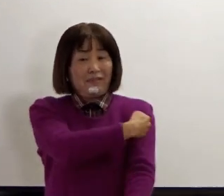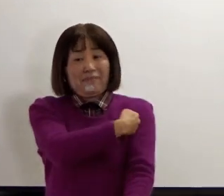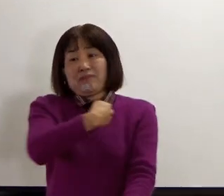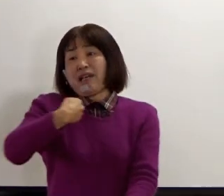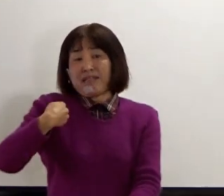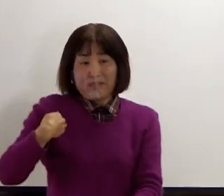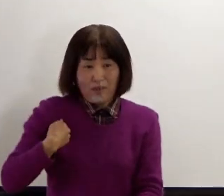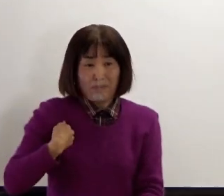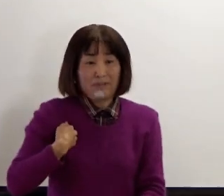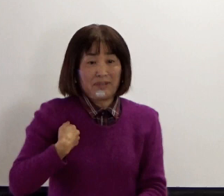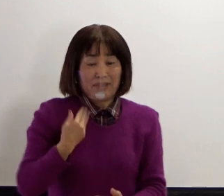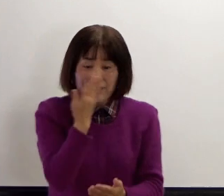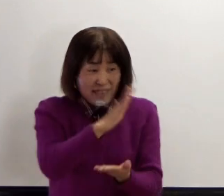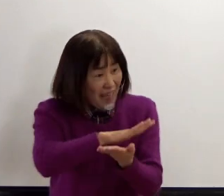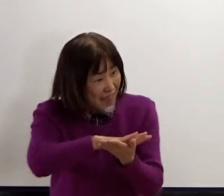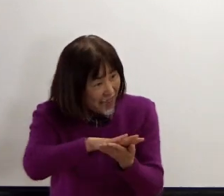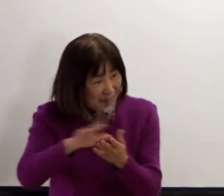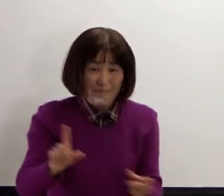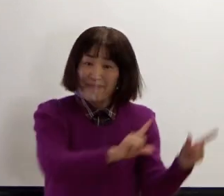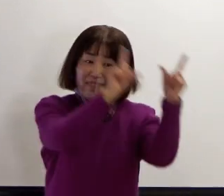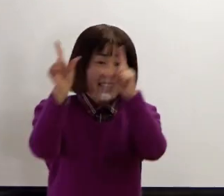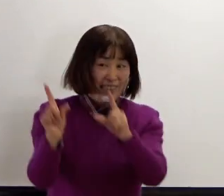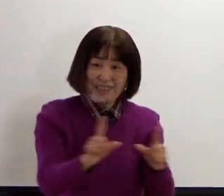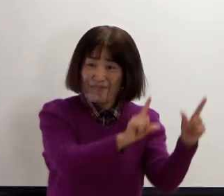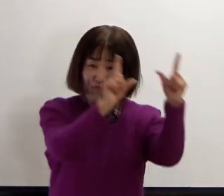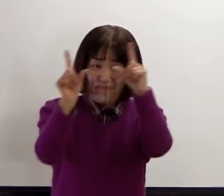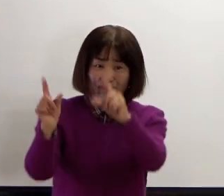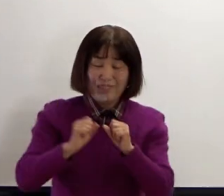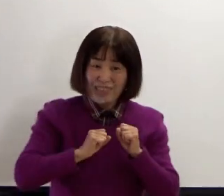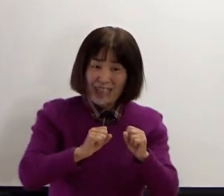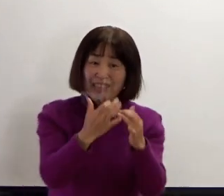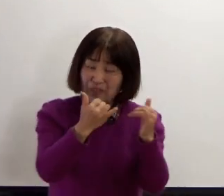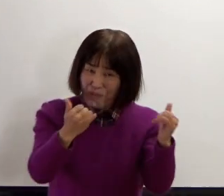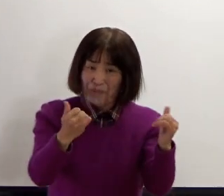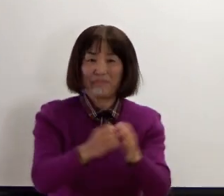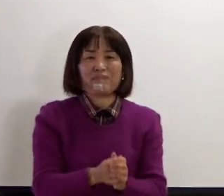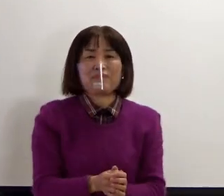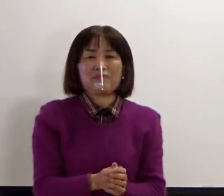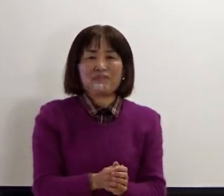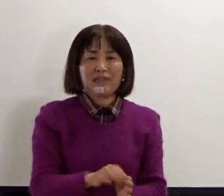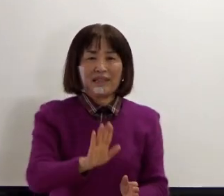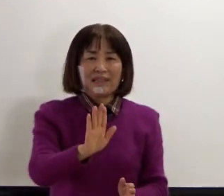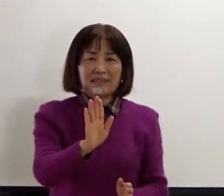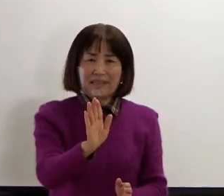実に従った人たちだったんですね。